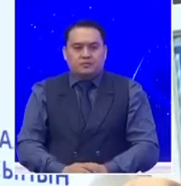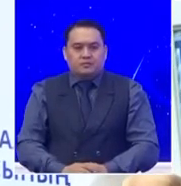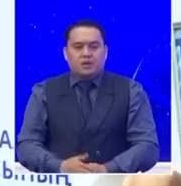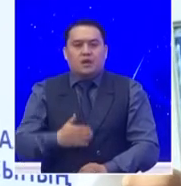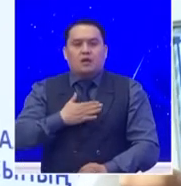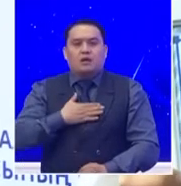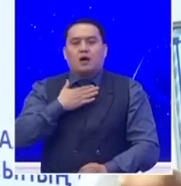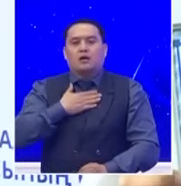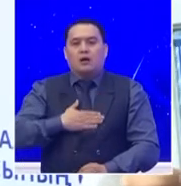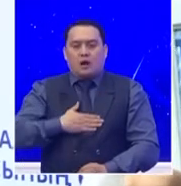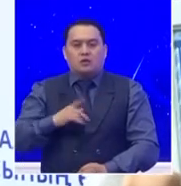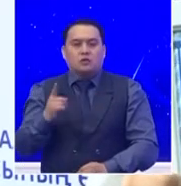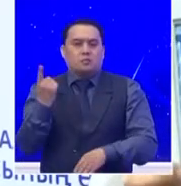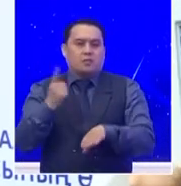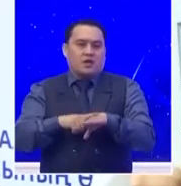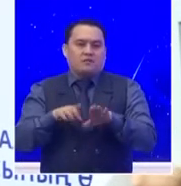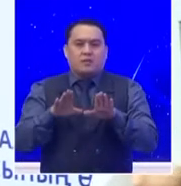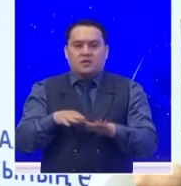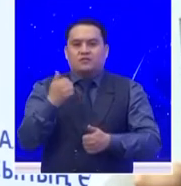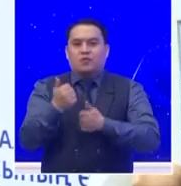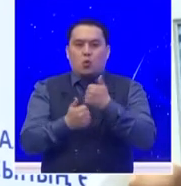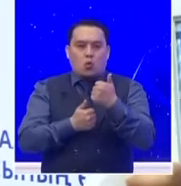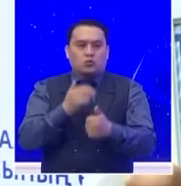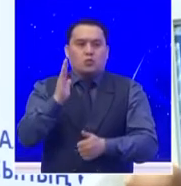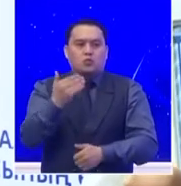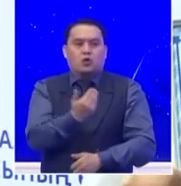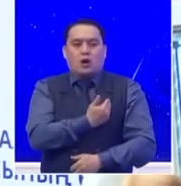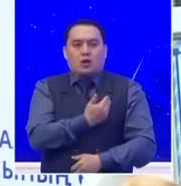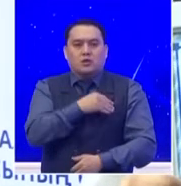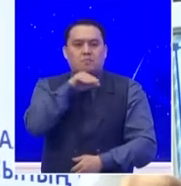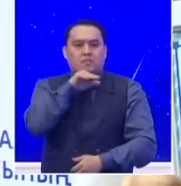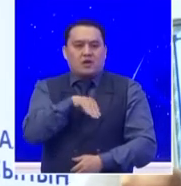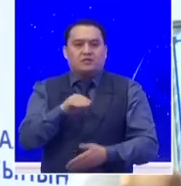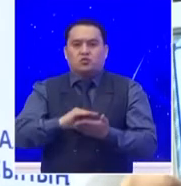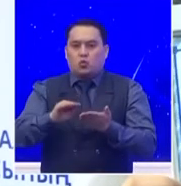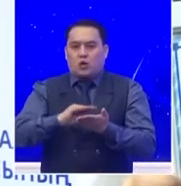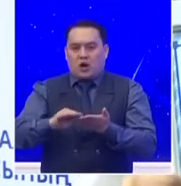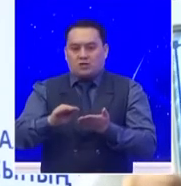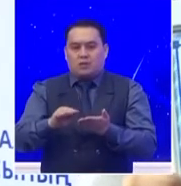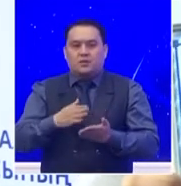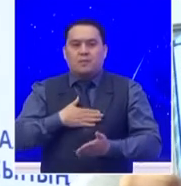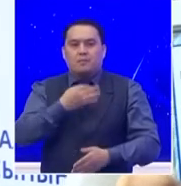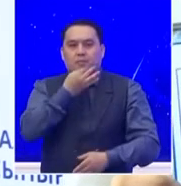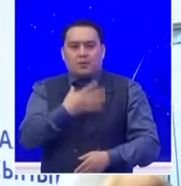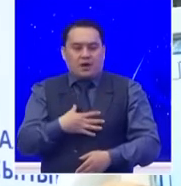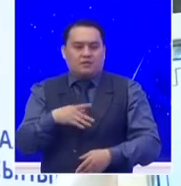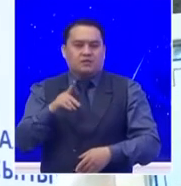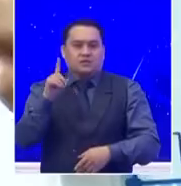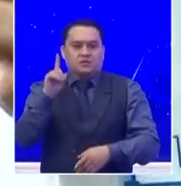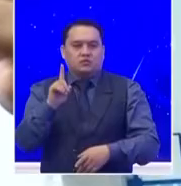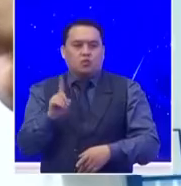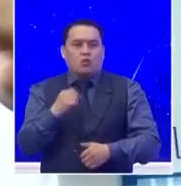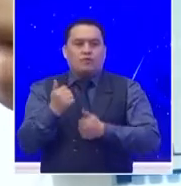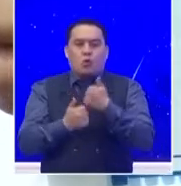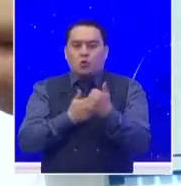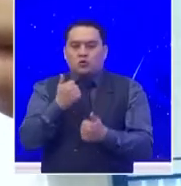Я очень рада, что заняла первое место в конкурсе. В будущем хочу стать профессиональным журналистом. Мне эта профессия очень нравится. В